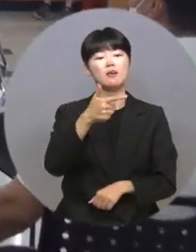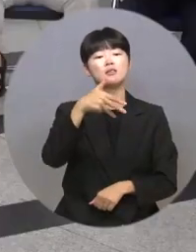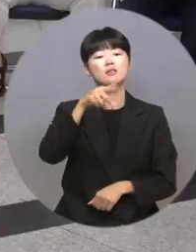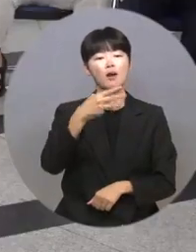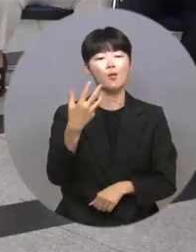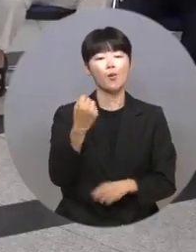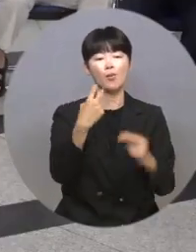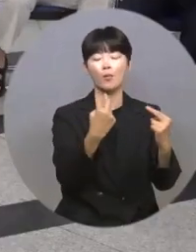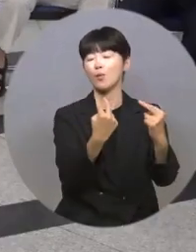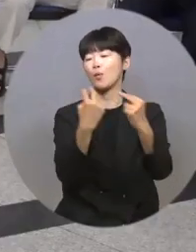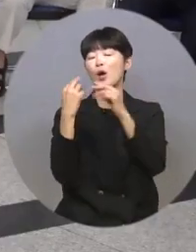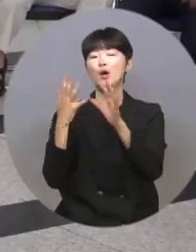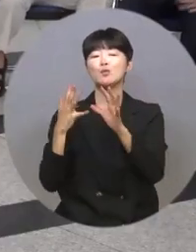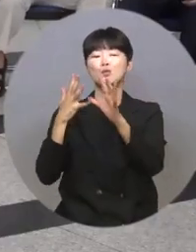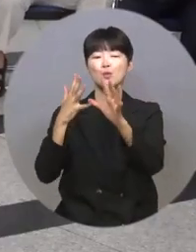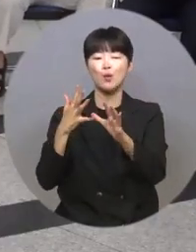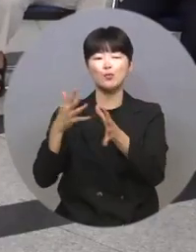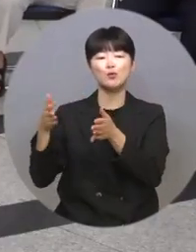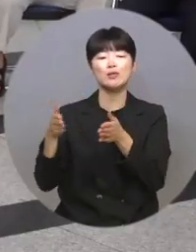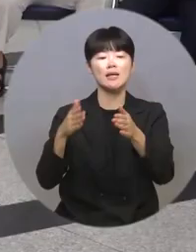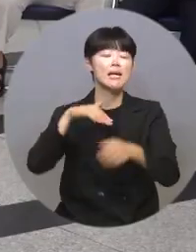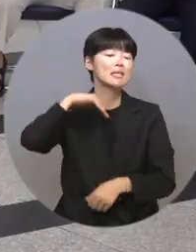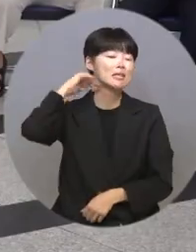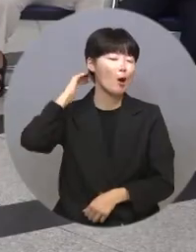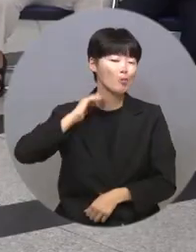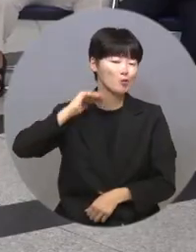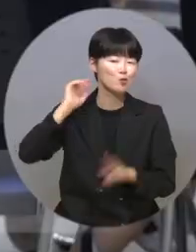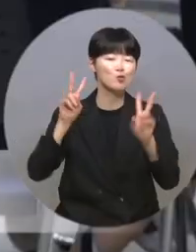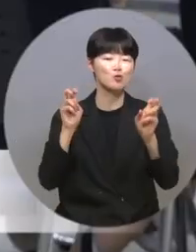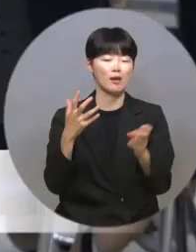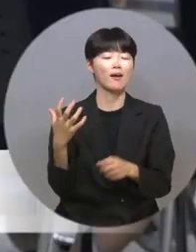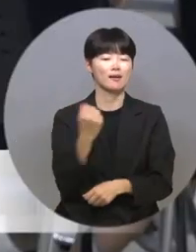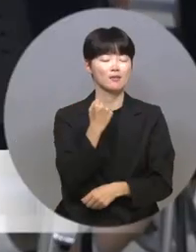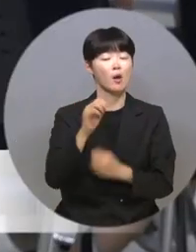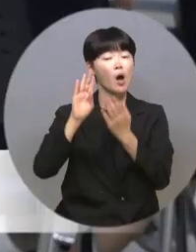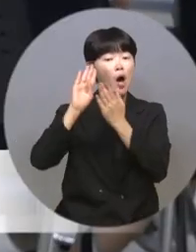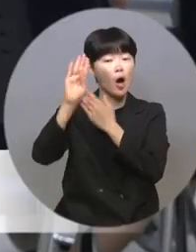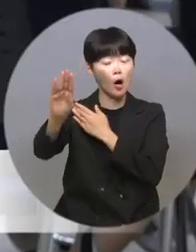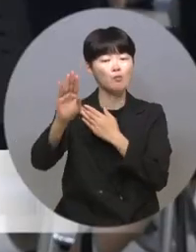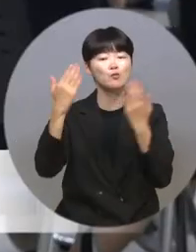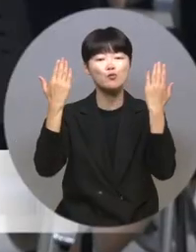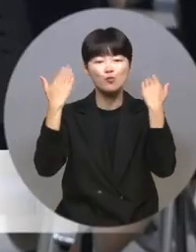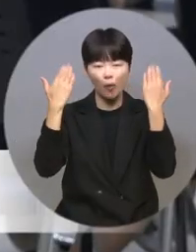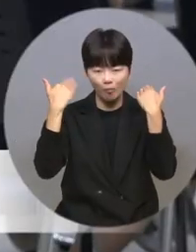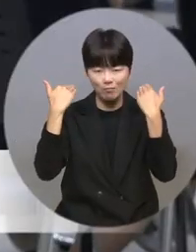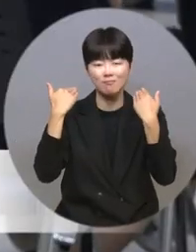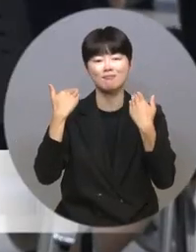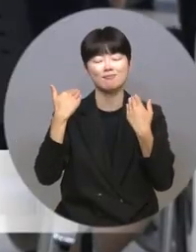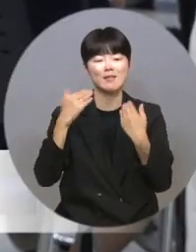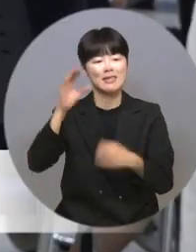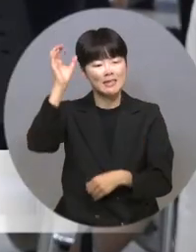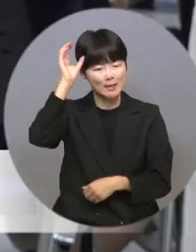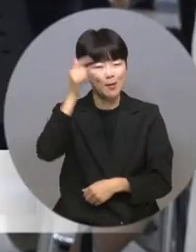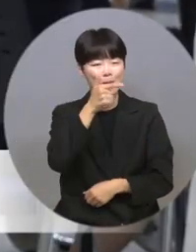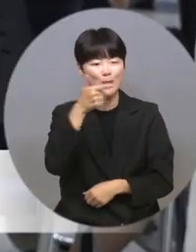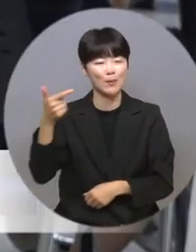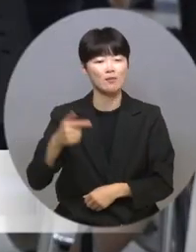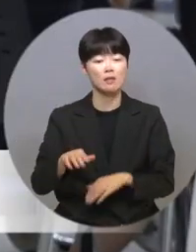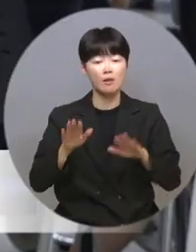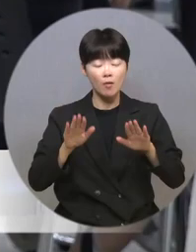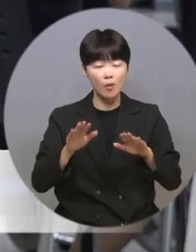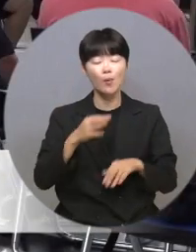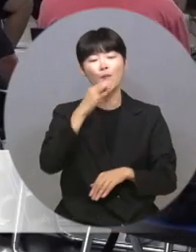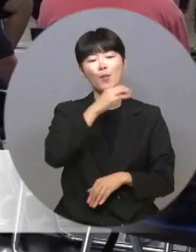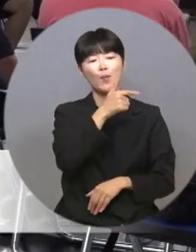의정부입니다. 앞으로 진행할 수업에 대한 기대도 큽니다. 이번 활동만 해도 되게 유익했고 다음 프로그램 있으면 더